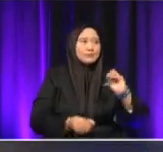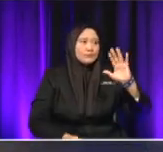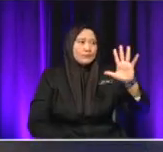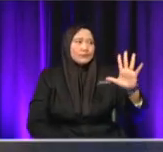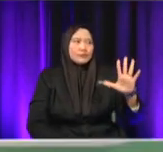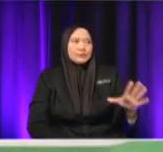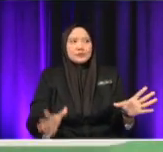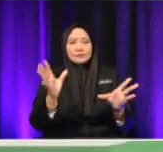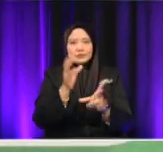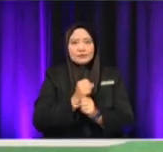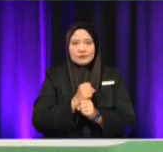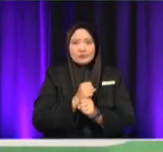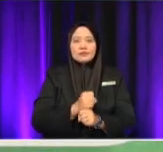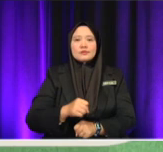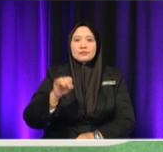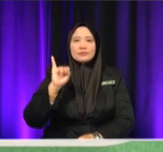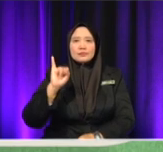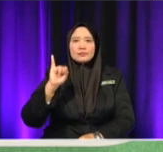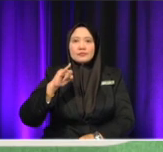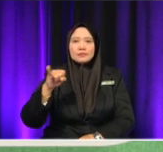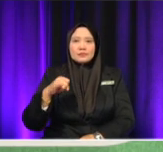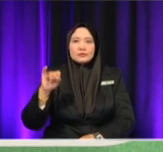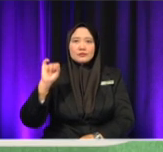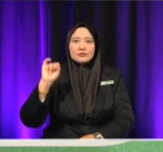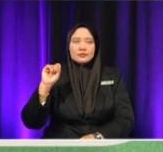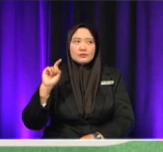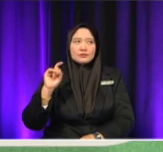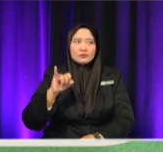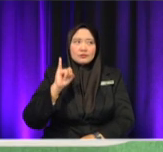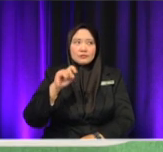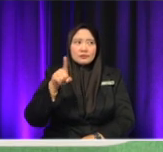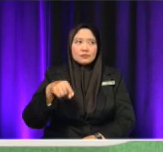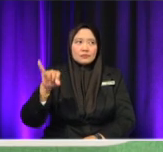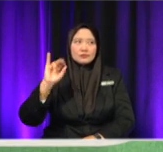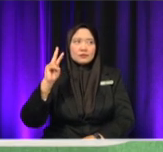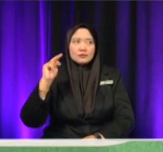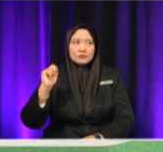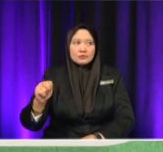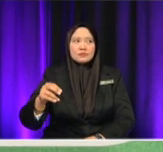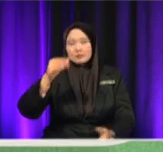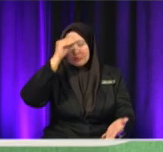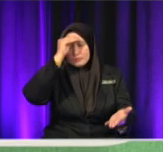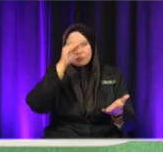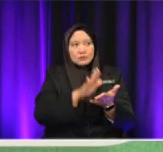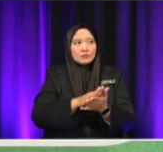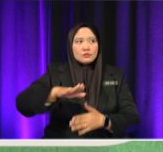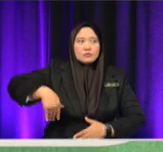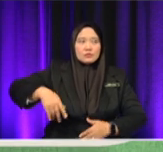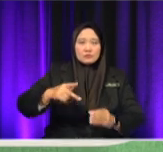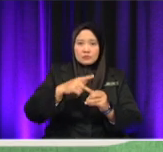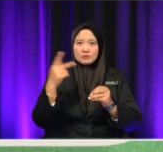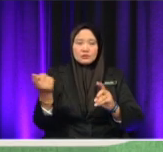mendapatkan keizinan suami sebelum keluar ada di pada rumah oke macam mana tuh ada tak nak murid Ustadzah yang ingin